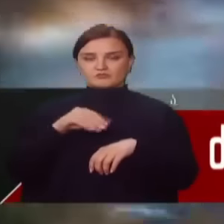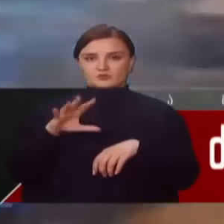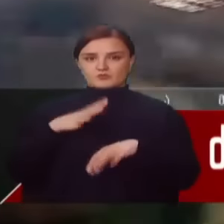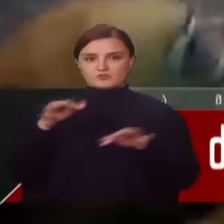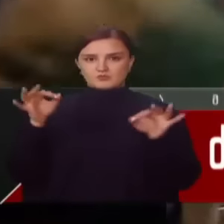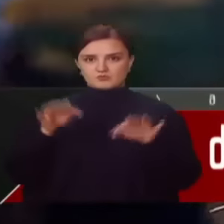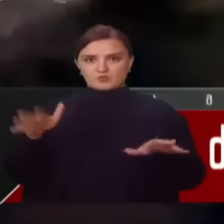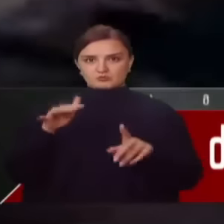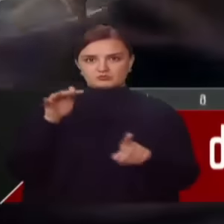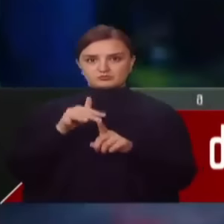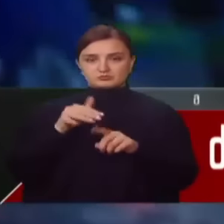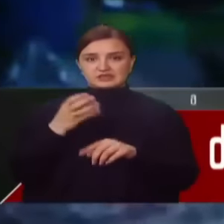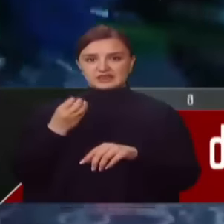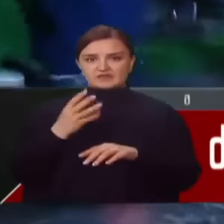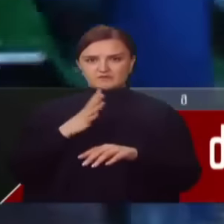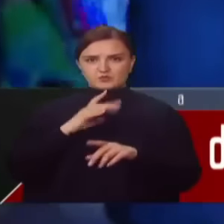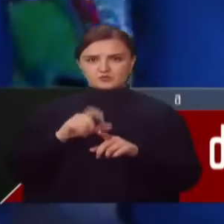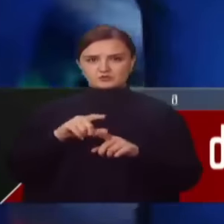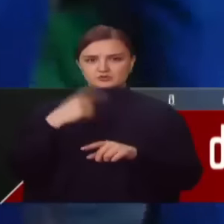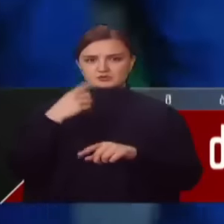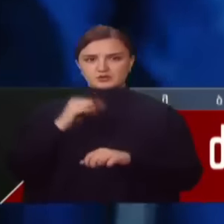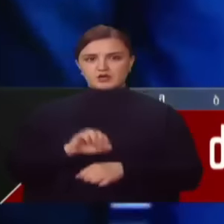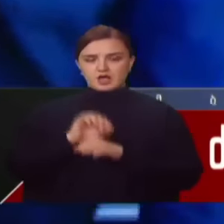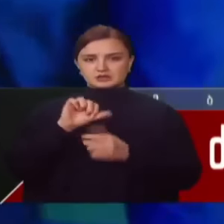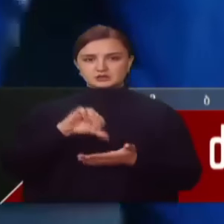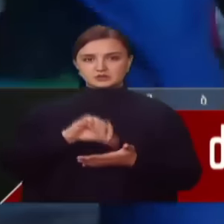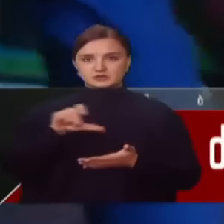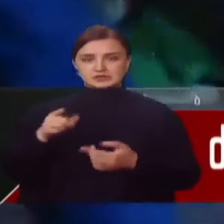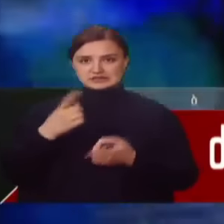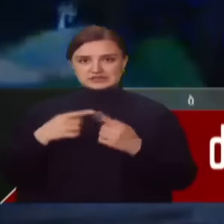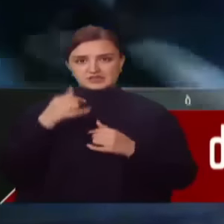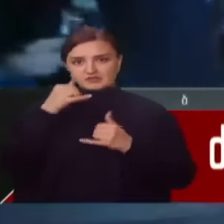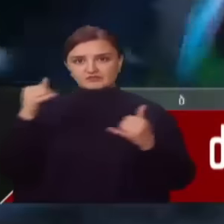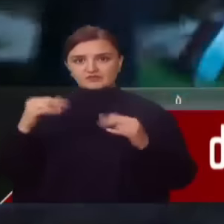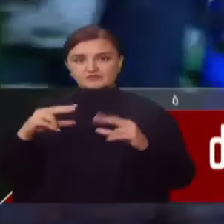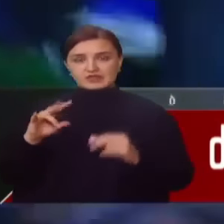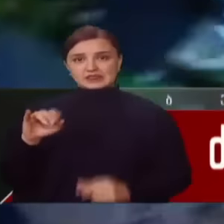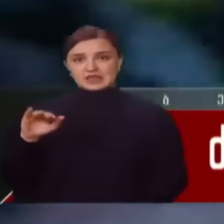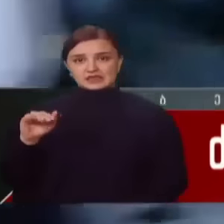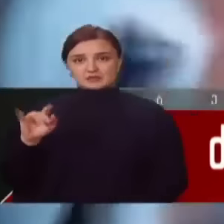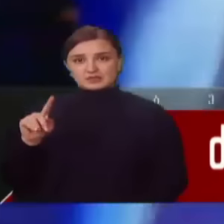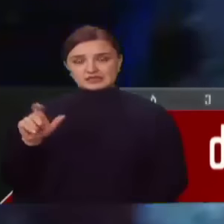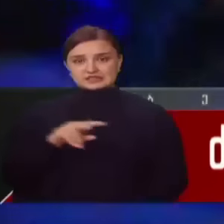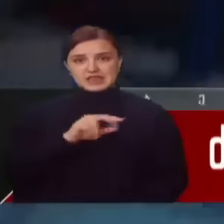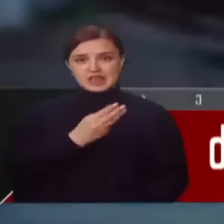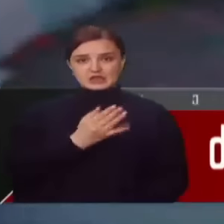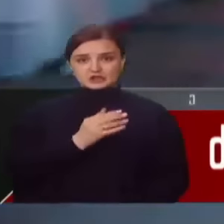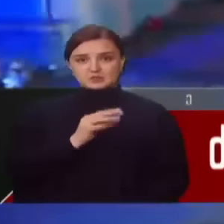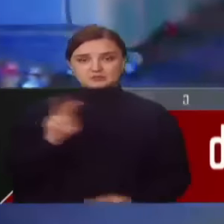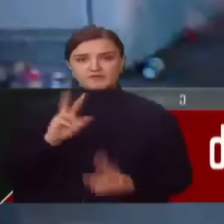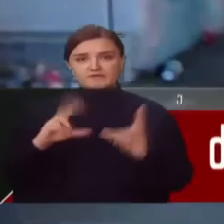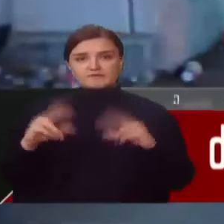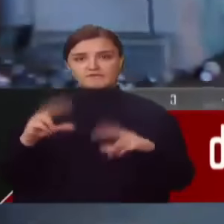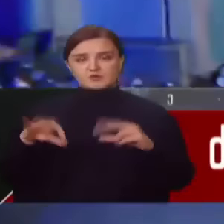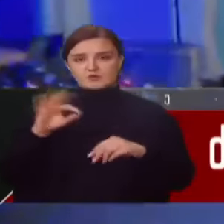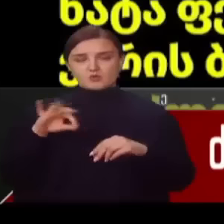დაესხნენ. კიდევ უფრო მკვეთრი გზავნილები ისმის აქციის ორგანიზატორთა მორიგ ჩანაწერში, სადაც ნატა ფერაძე და ლაშა ფირცხალაიშვილი საუბრობენ